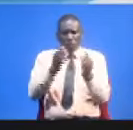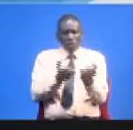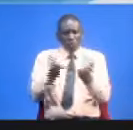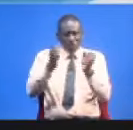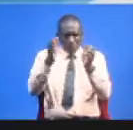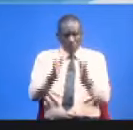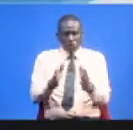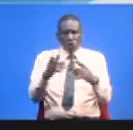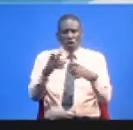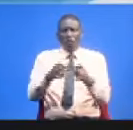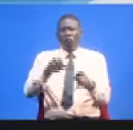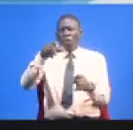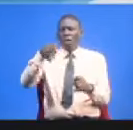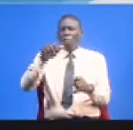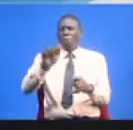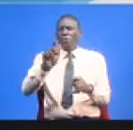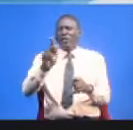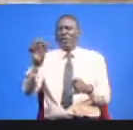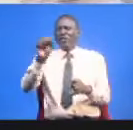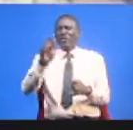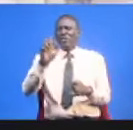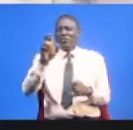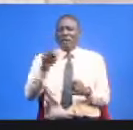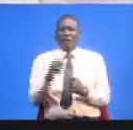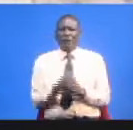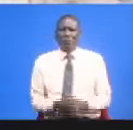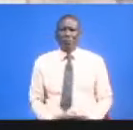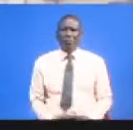wao nchini Pakistan.